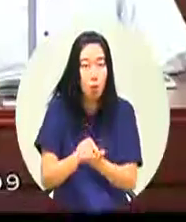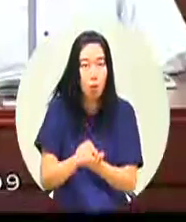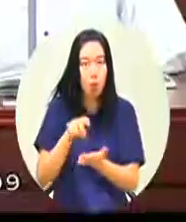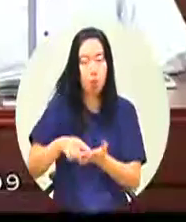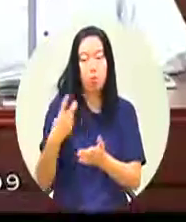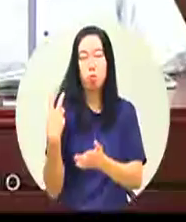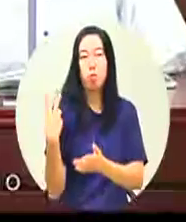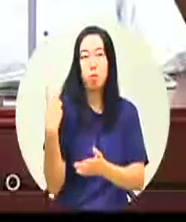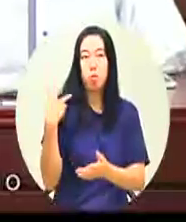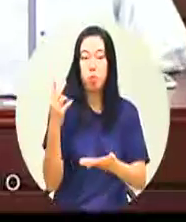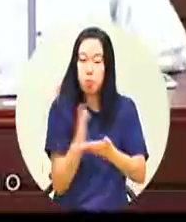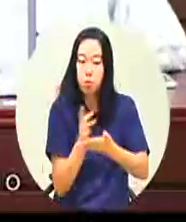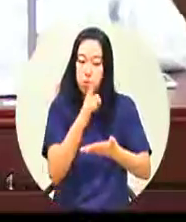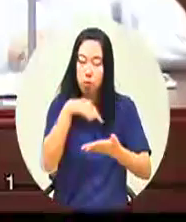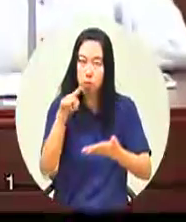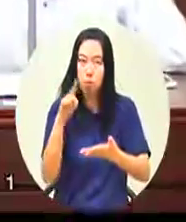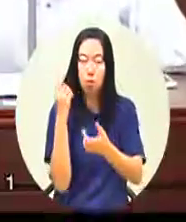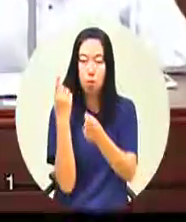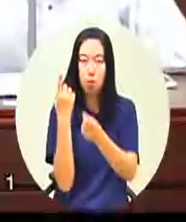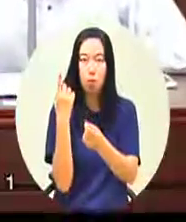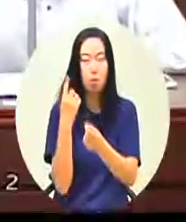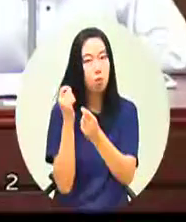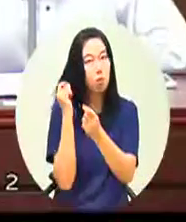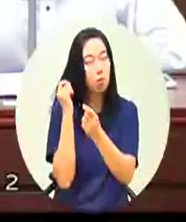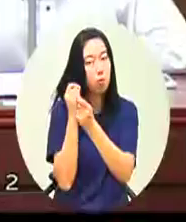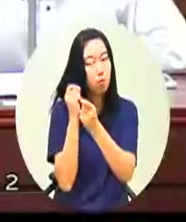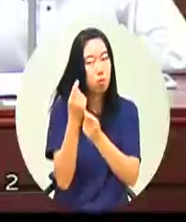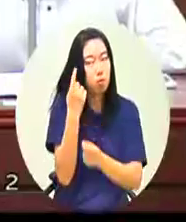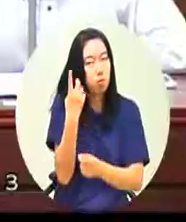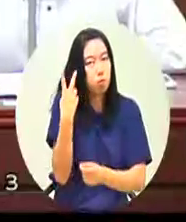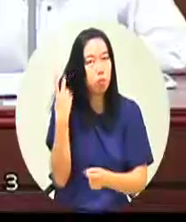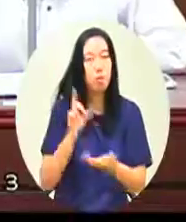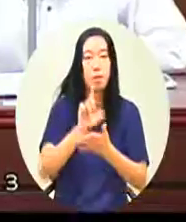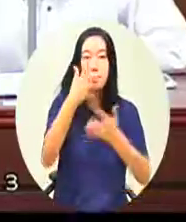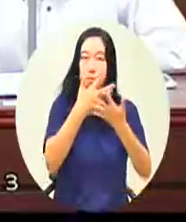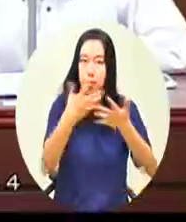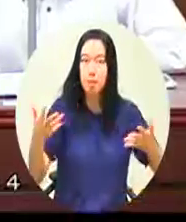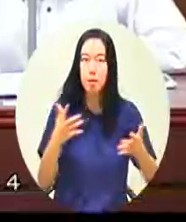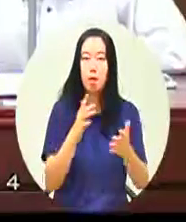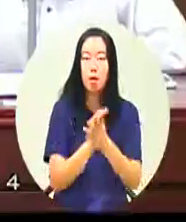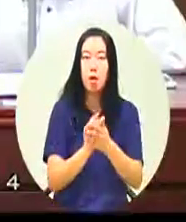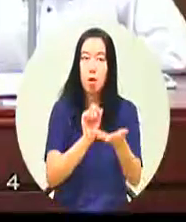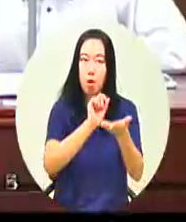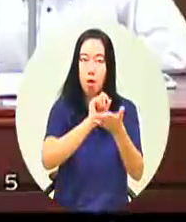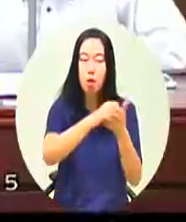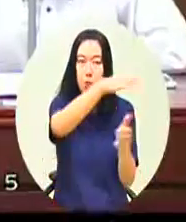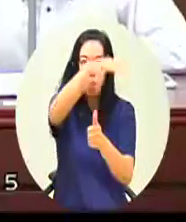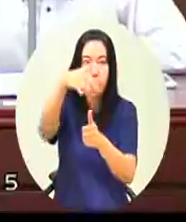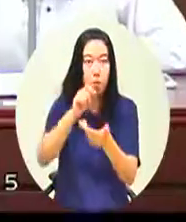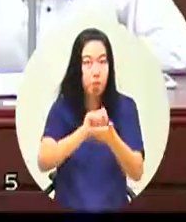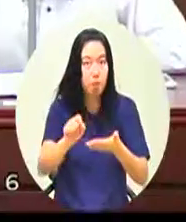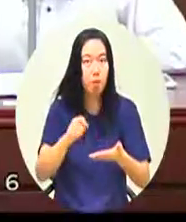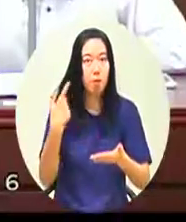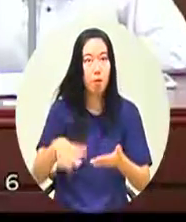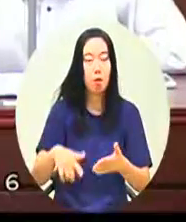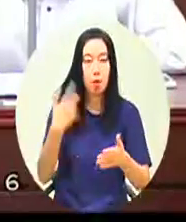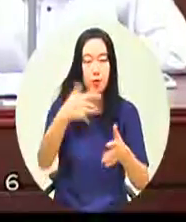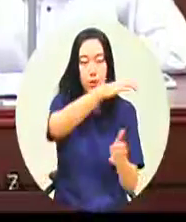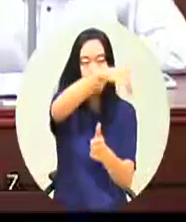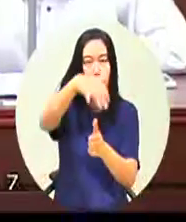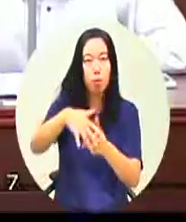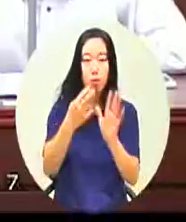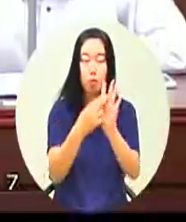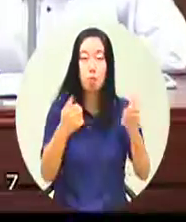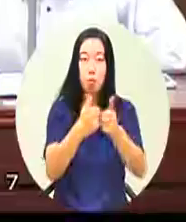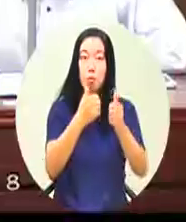有批核，应该是这两天应该会上网招标。那这个部分在规划的过程当中，我们会再开说明会。那议员刚刚